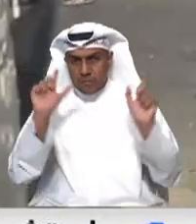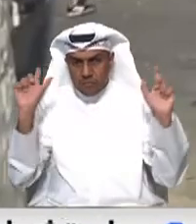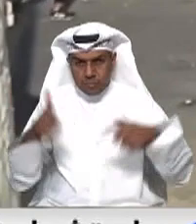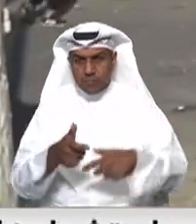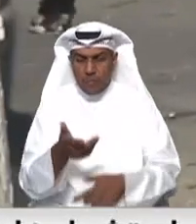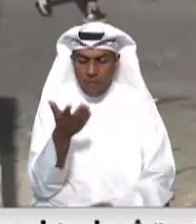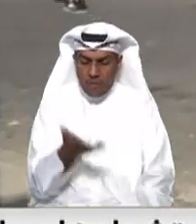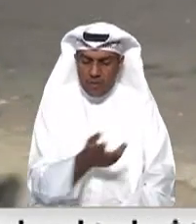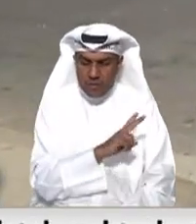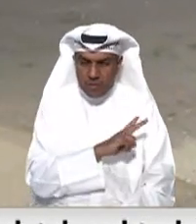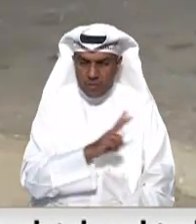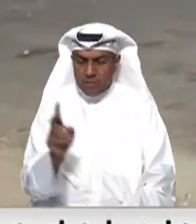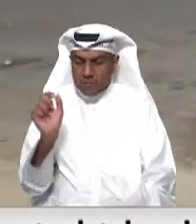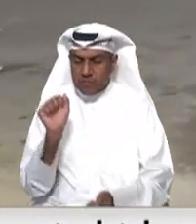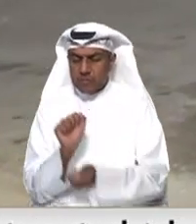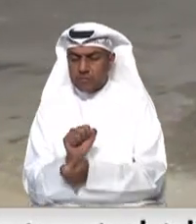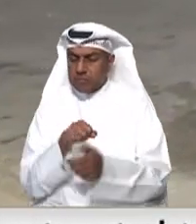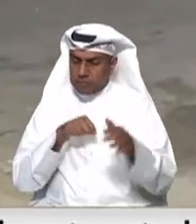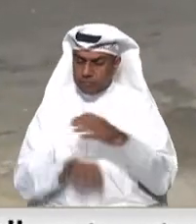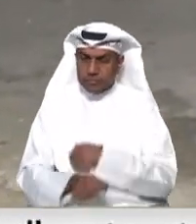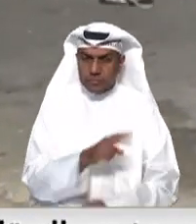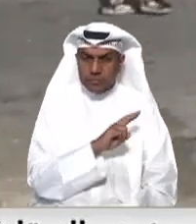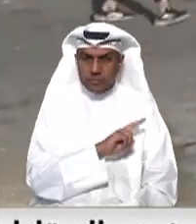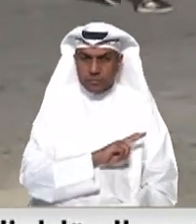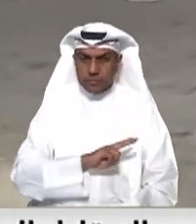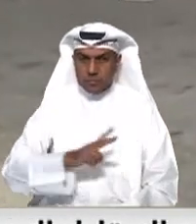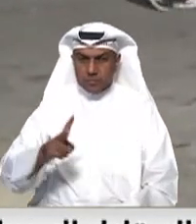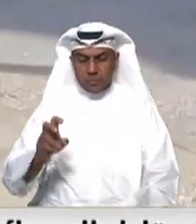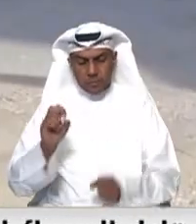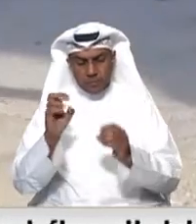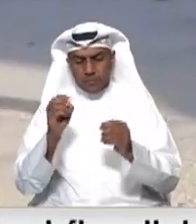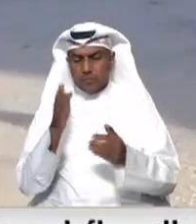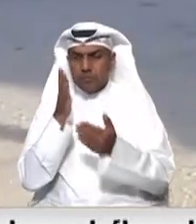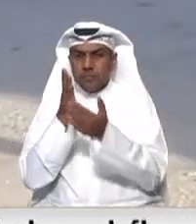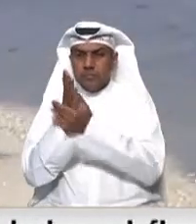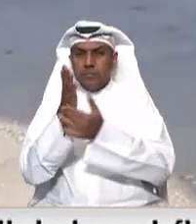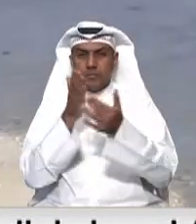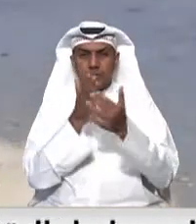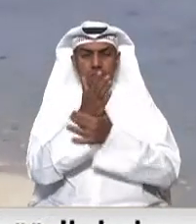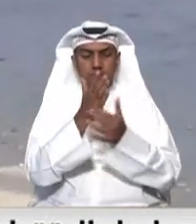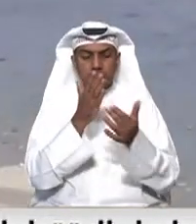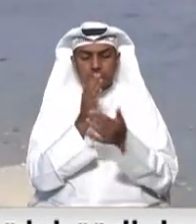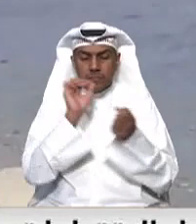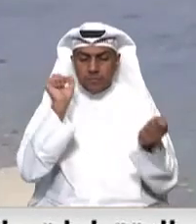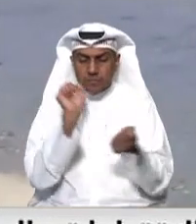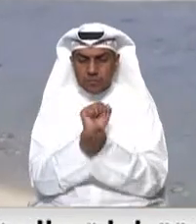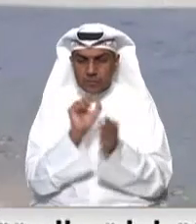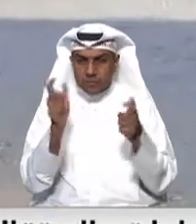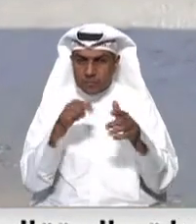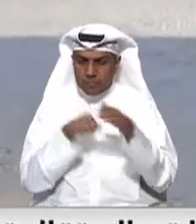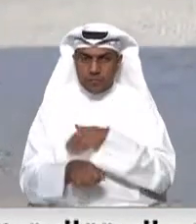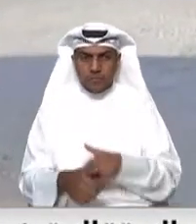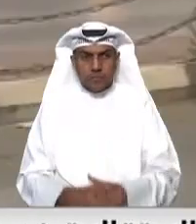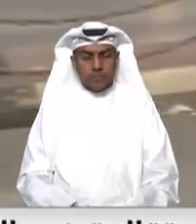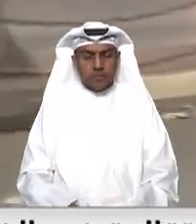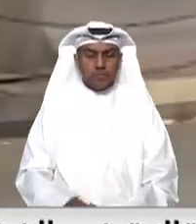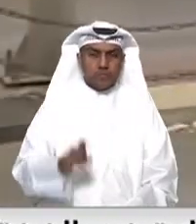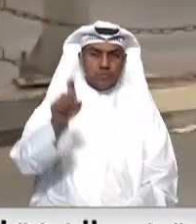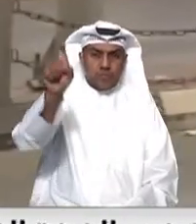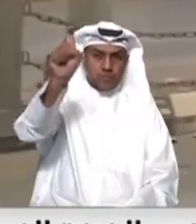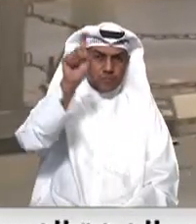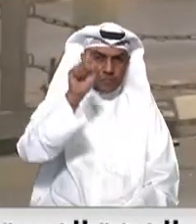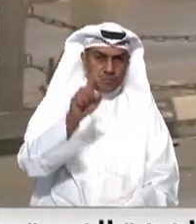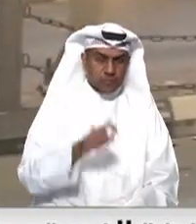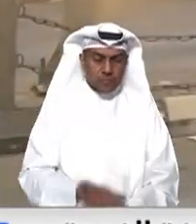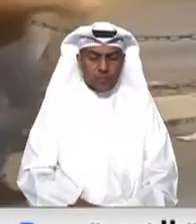اليومية واقتحام المدن والقرى الفلسطينية سجن يومية. نعم فالح، بعد تأجيلها